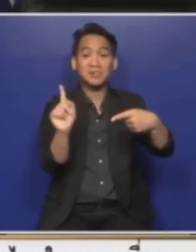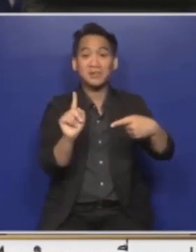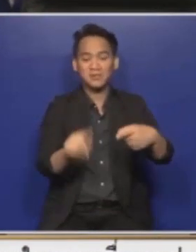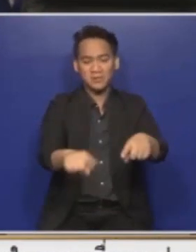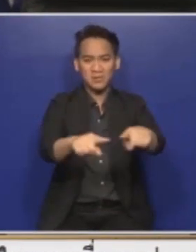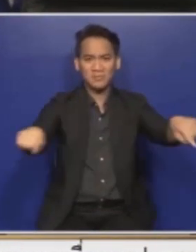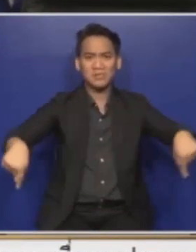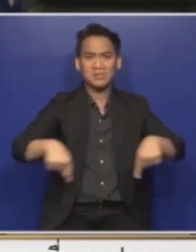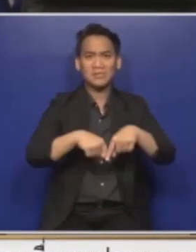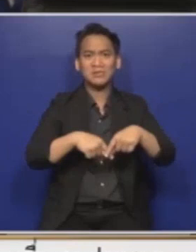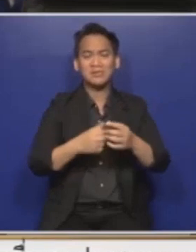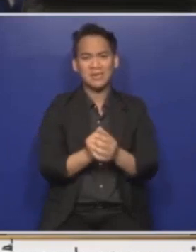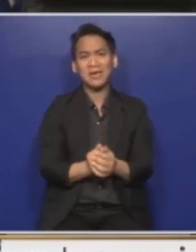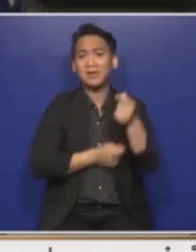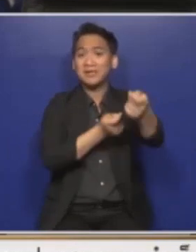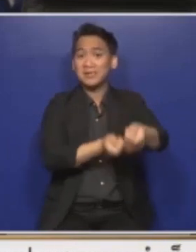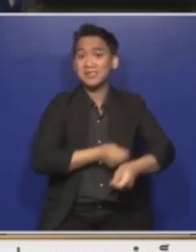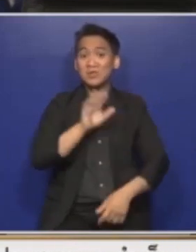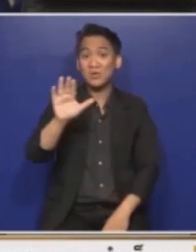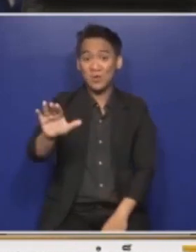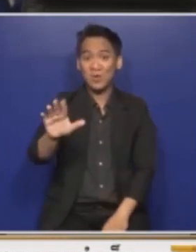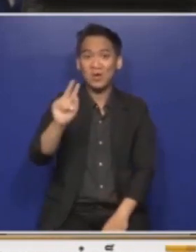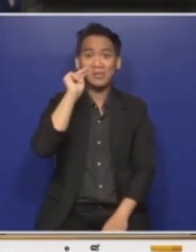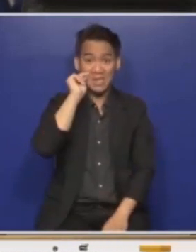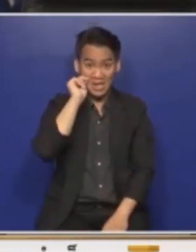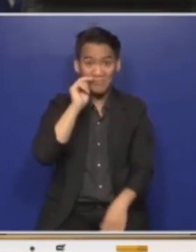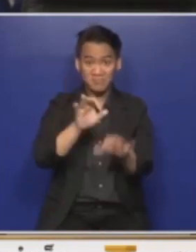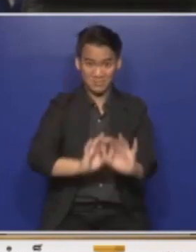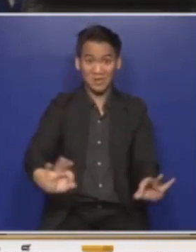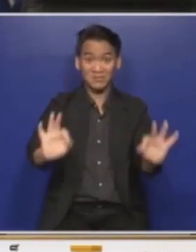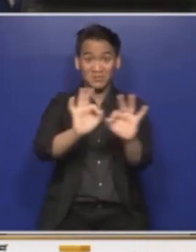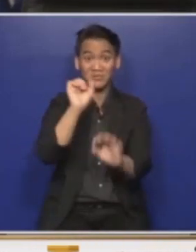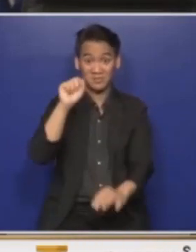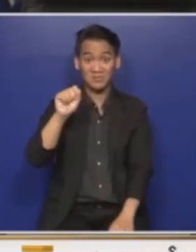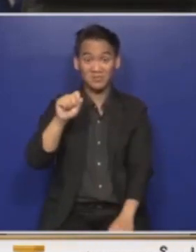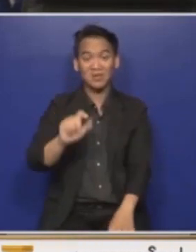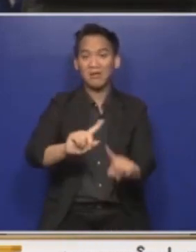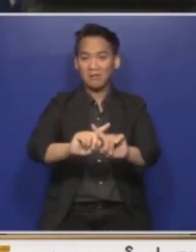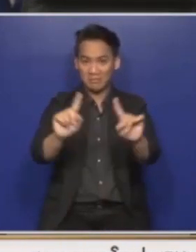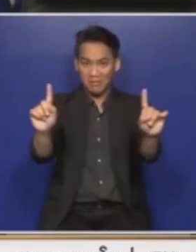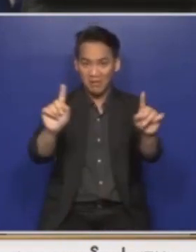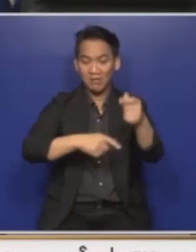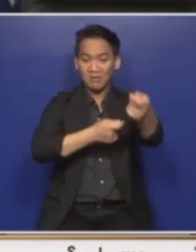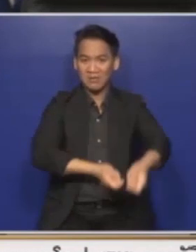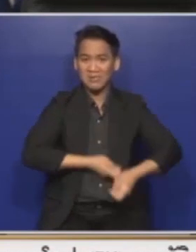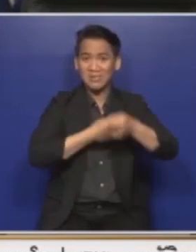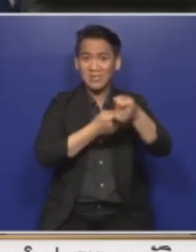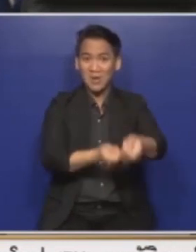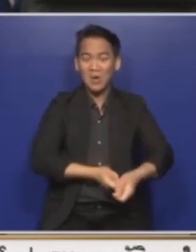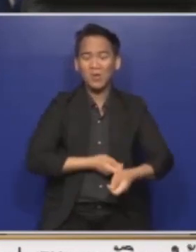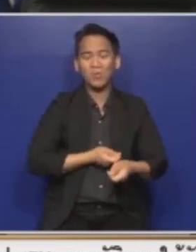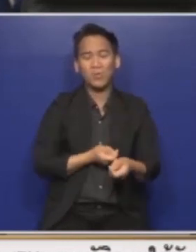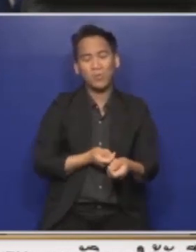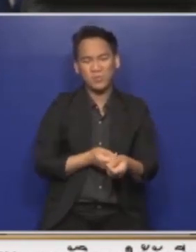ที่อยู่ในเขตพื้นที่เลือกตั้งของผมนะครับน้ำคือชีวิตของทุกคนครับแต่ว่าสำหรับเกษตรกรนั้นน้ำนั้นยิ่งกว่า